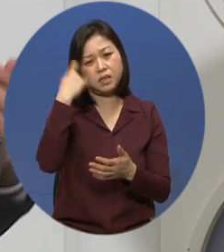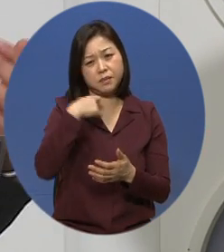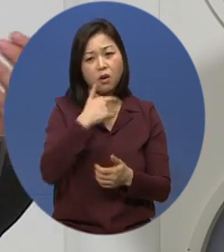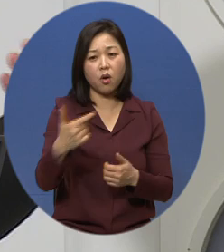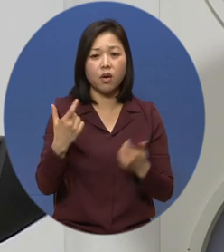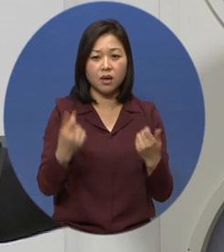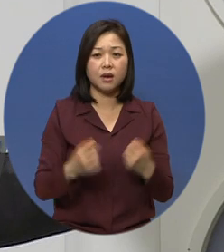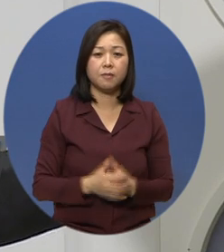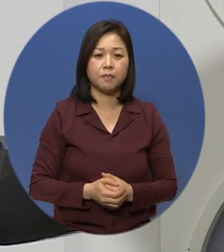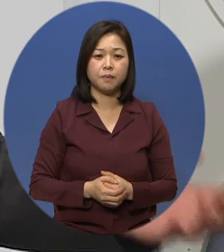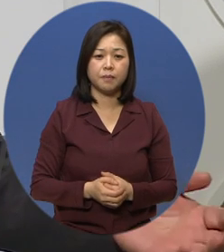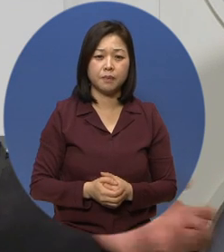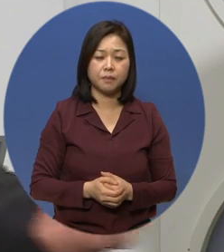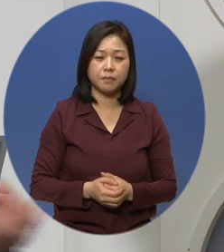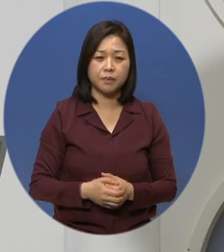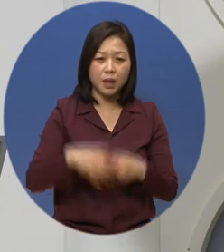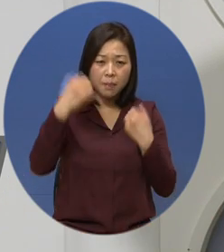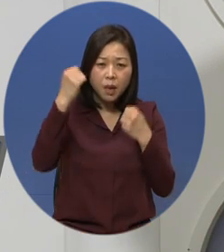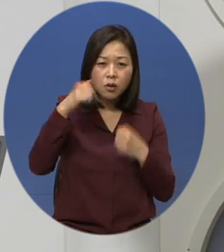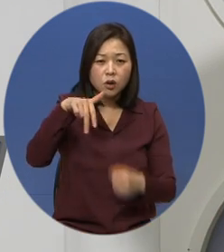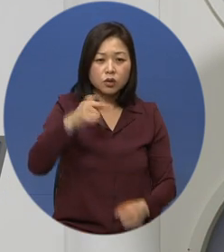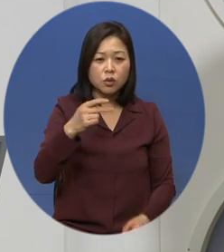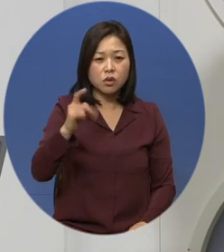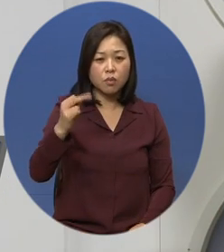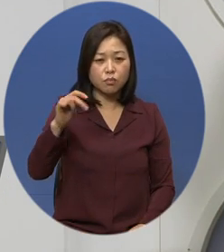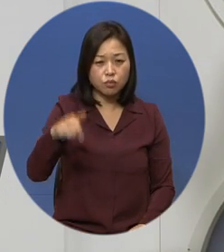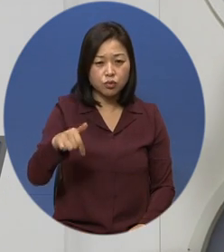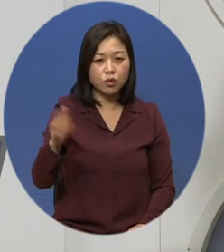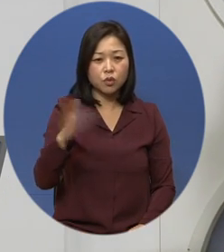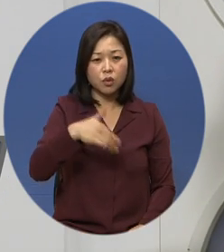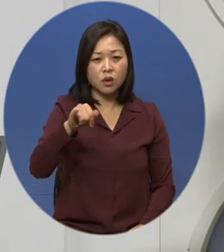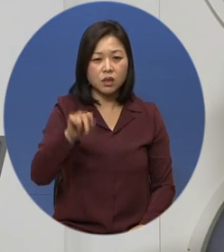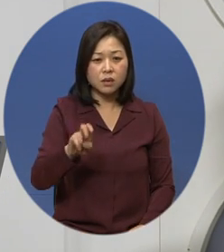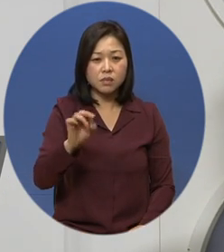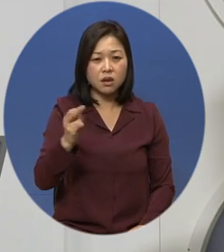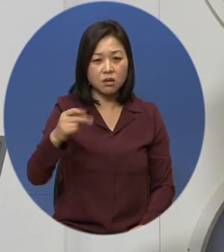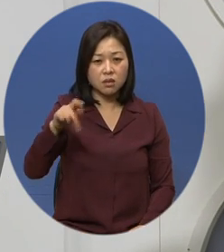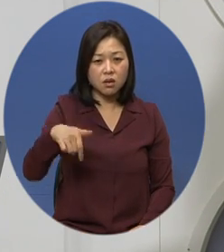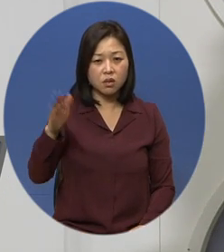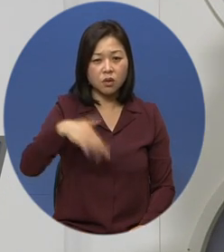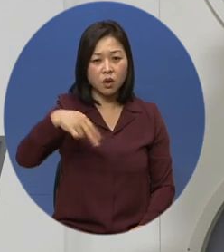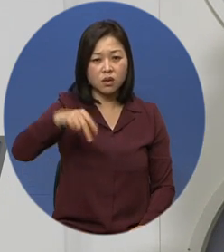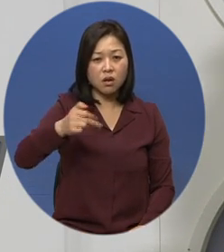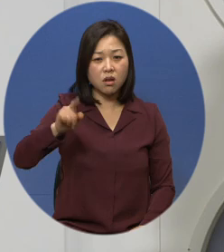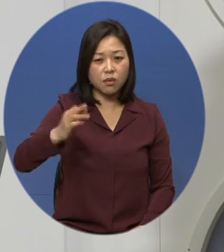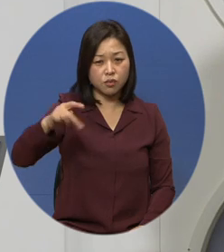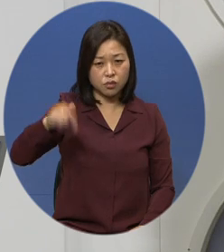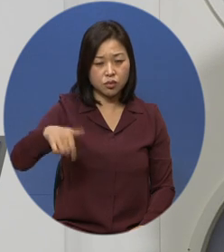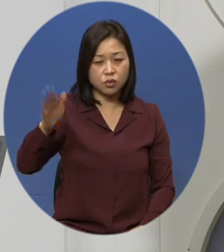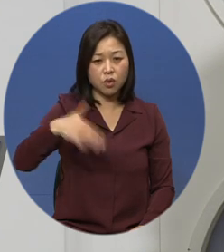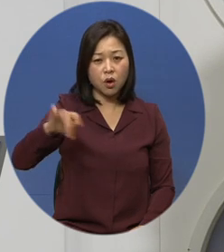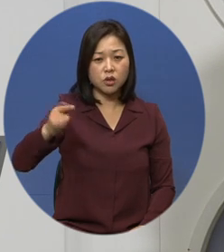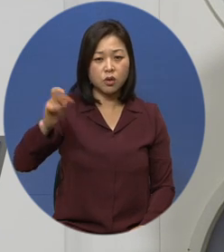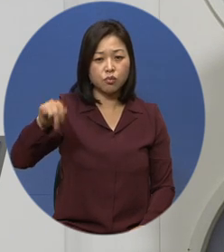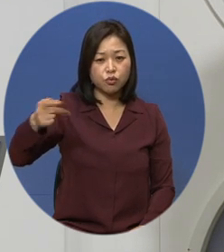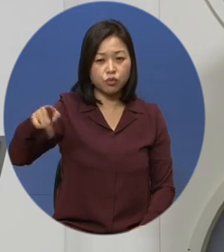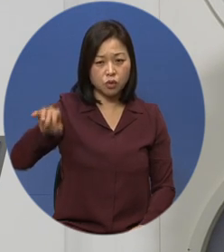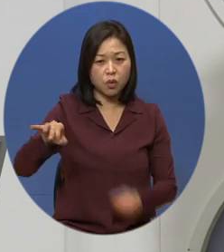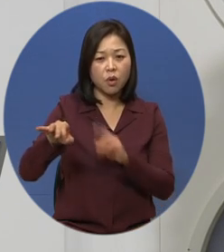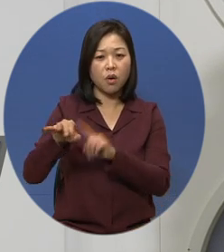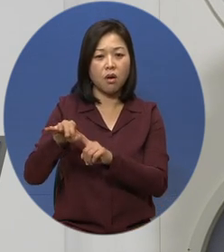겠어요 배우 조성물 빼어 김형석 베어 사업 쏙 점성 선생이 근데 그걸